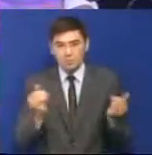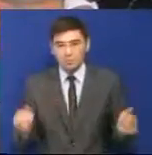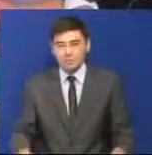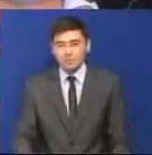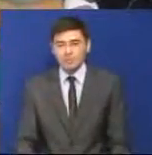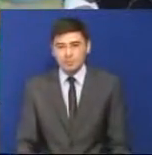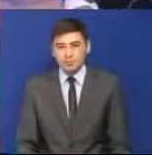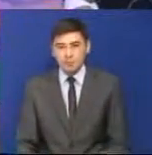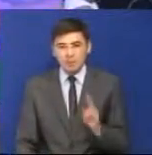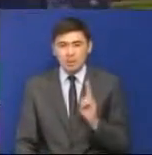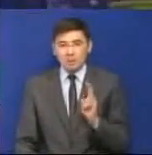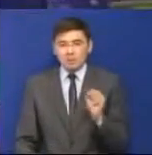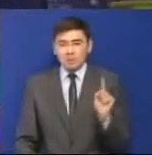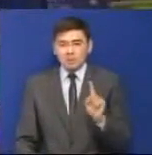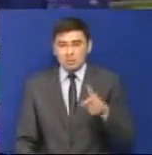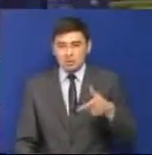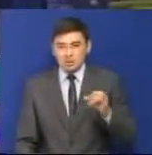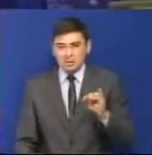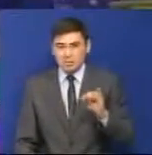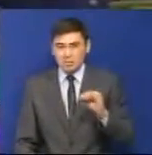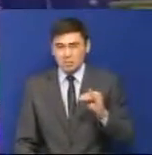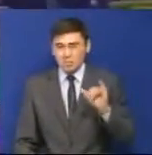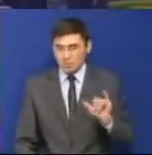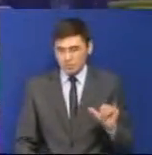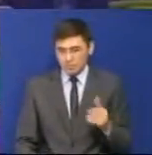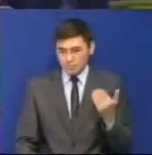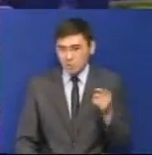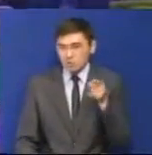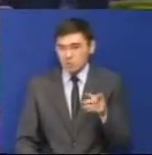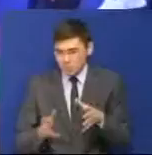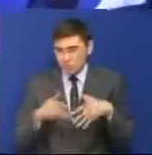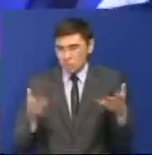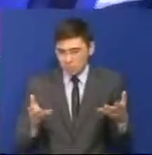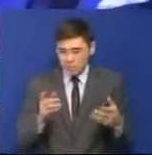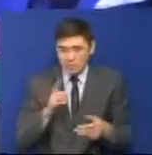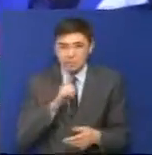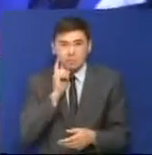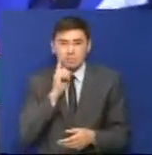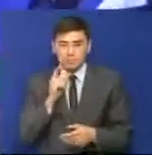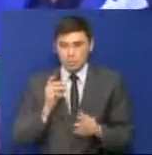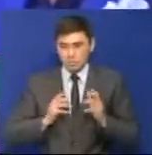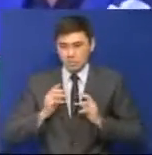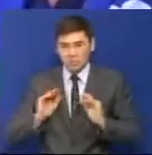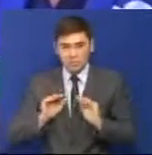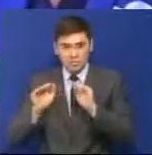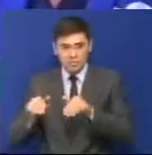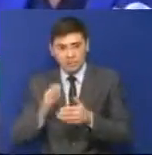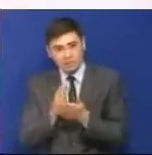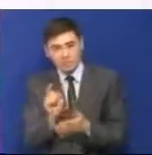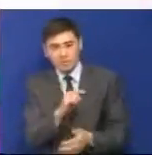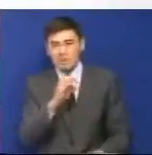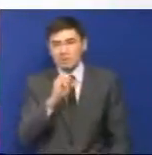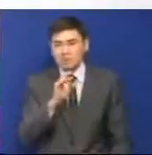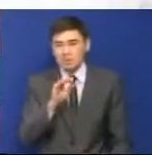Биыл Қазақ инновациялық гуманитарлық заң университетіне мыңға тарта студент қабылданды. Олардың арасында серпін бағдарламасы мен